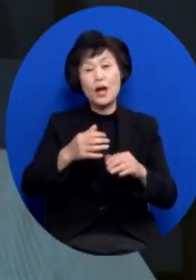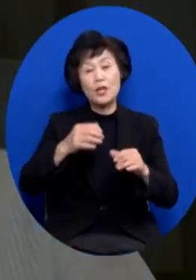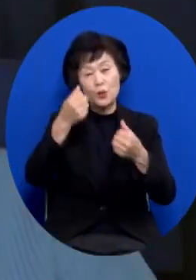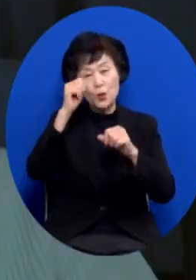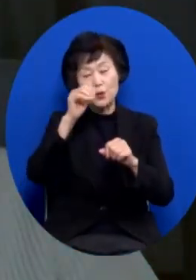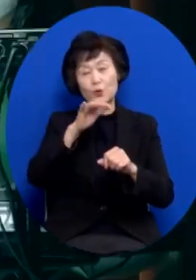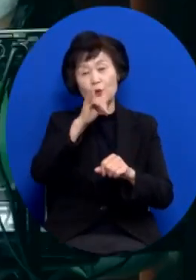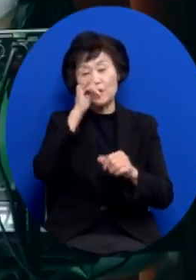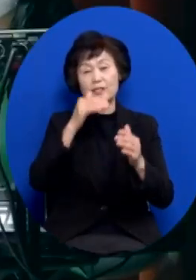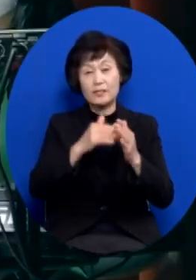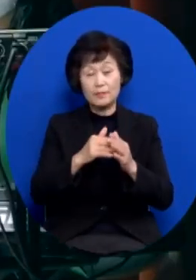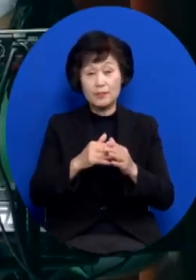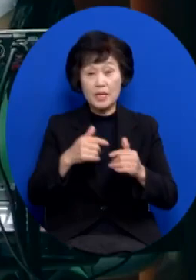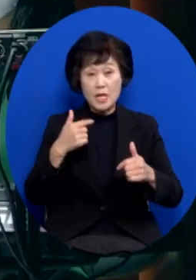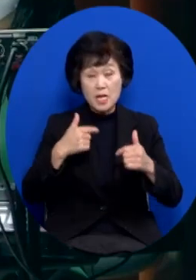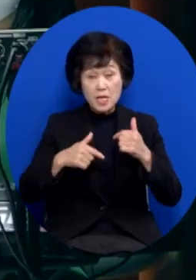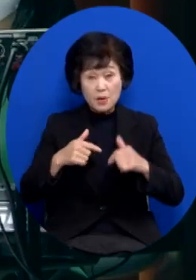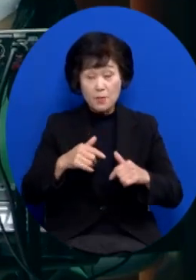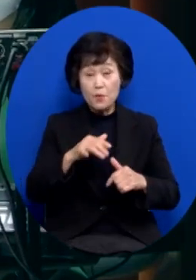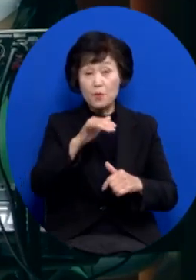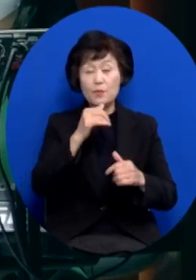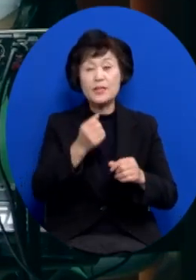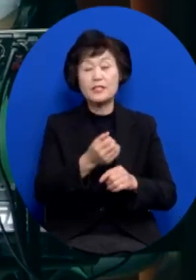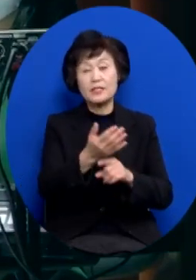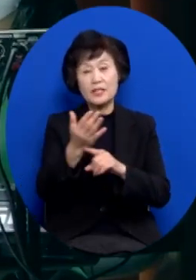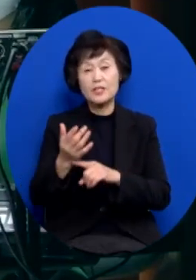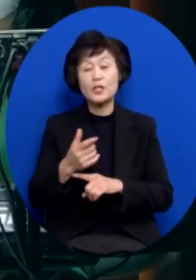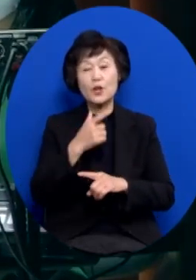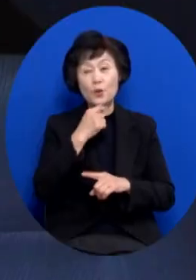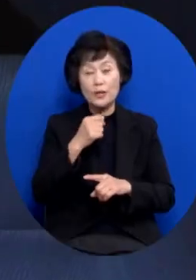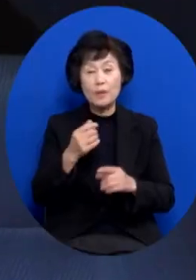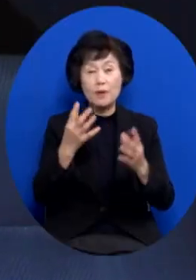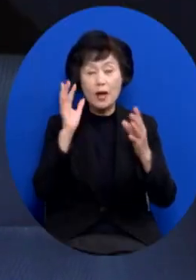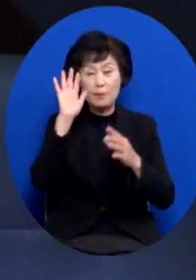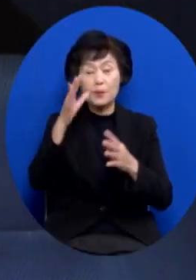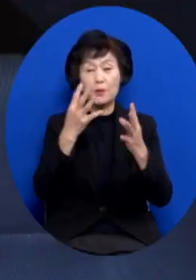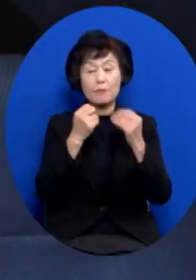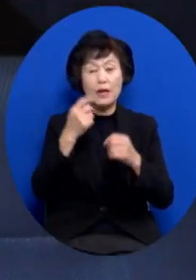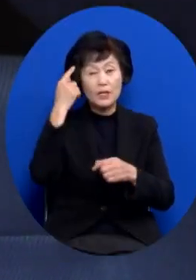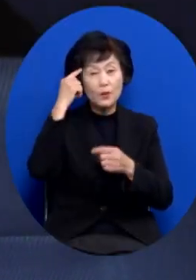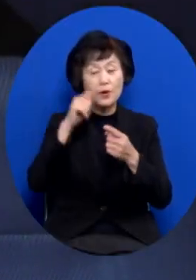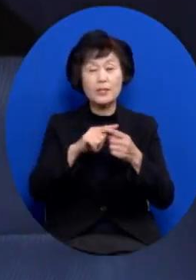기쁨이 전해지길 바란다며 새해에도 캠퍼스에 대한 많은 관심을 부탁드린다고 말했습니다.